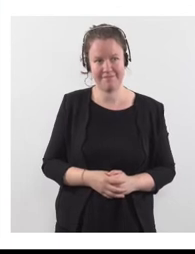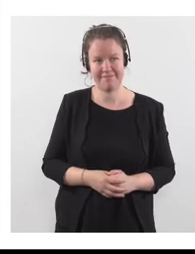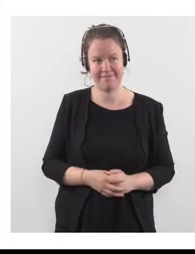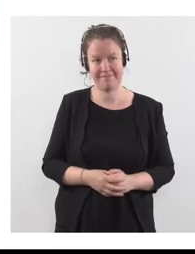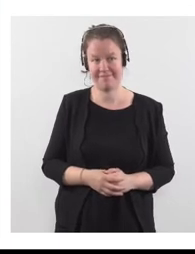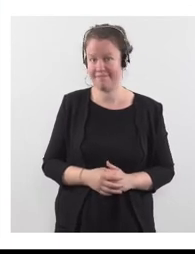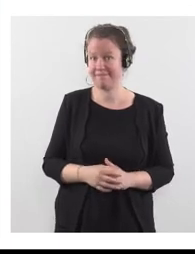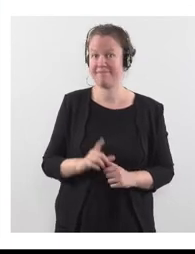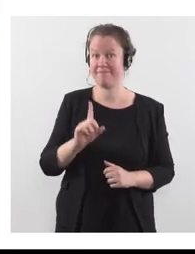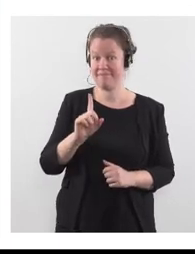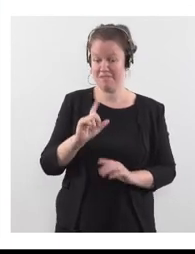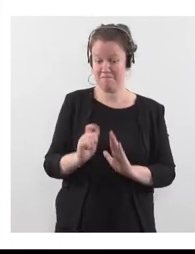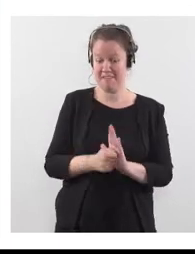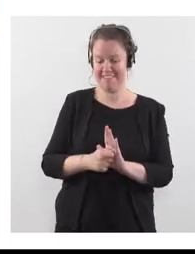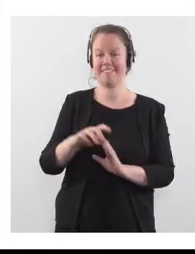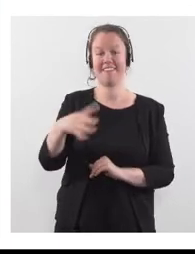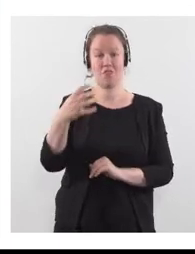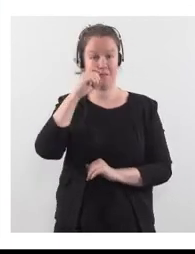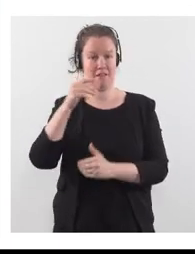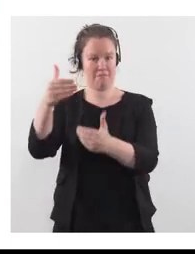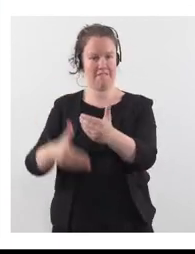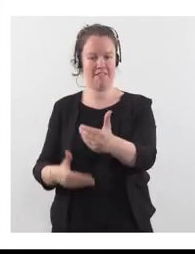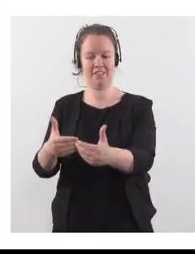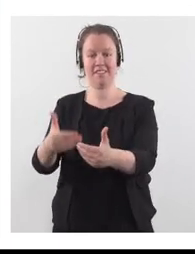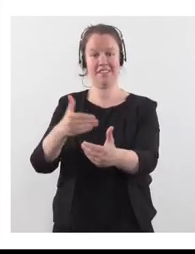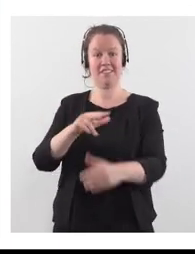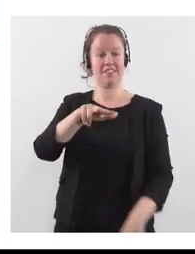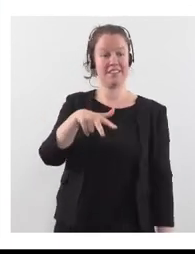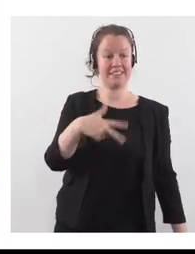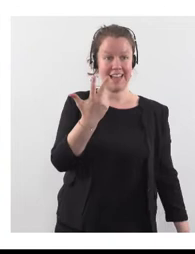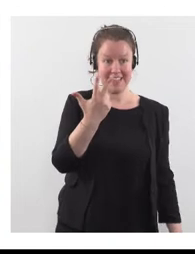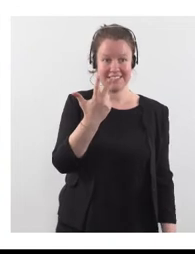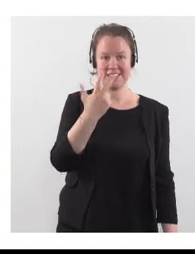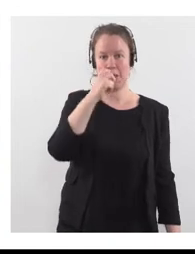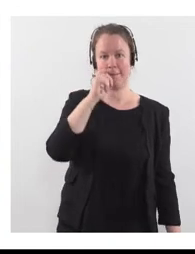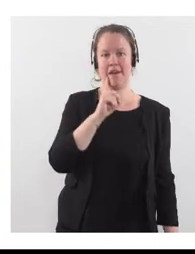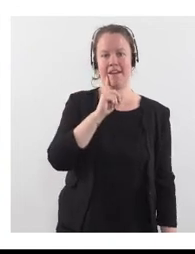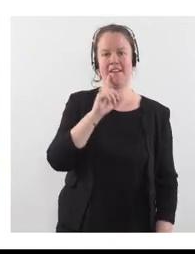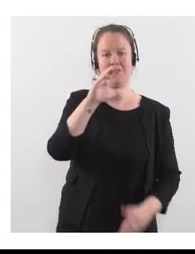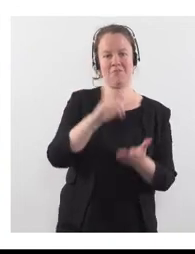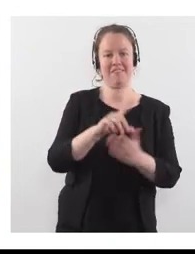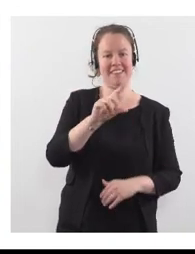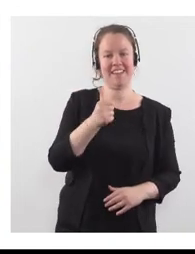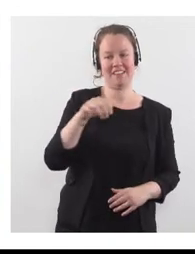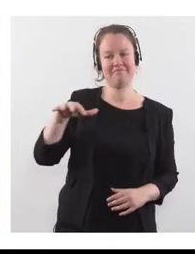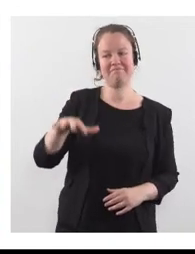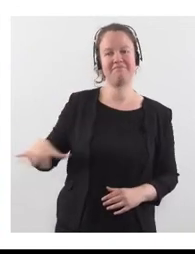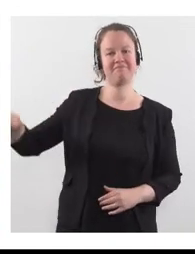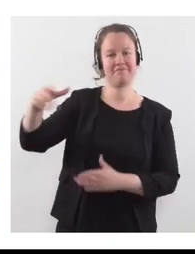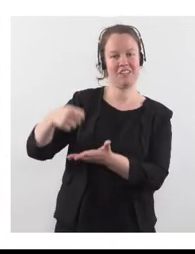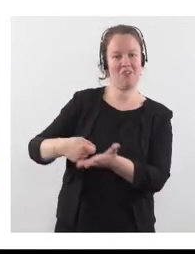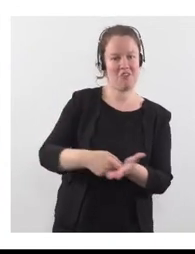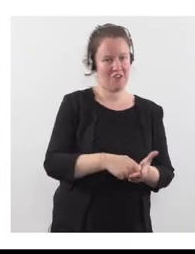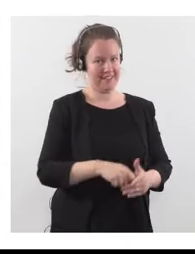le 13 mai 2021, les banques ont annoncé une nouvelle initiative intéressante.